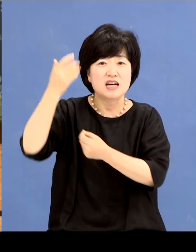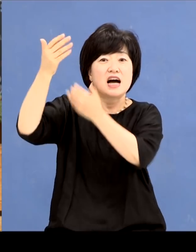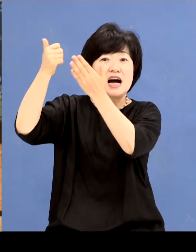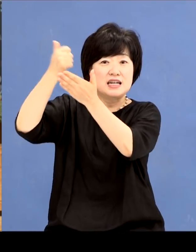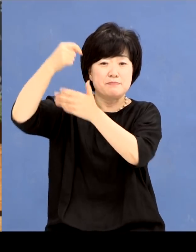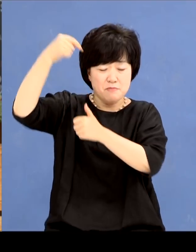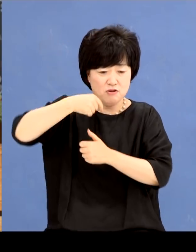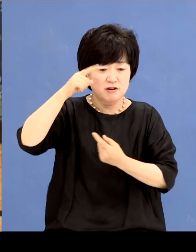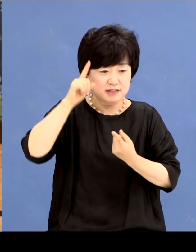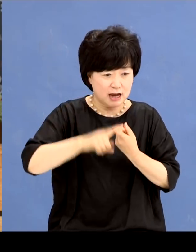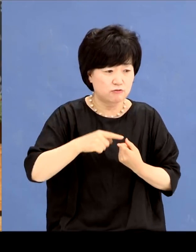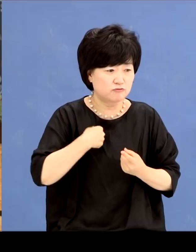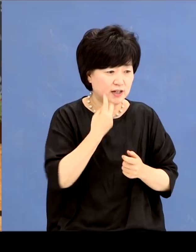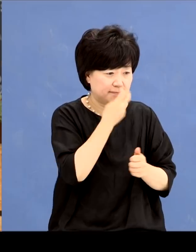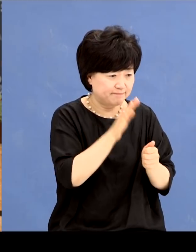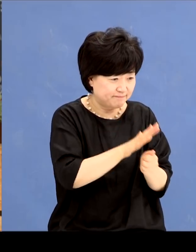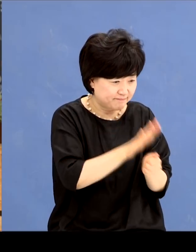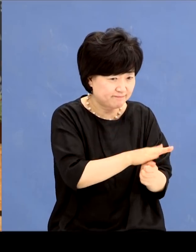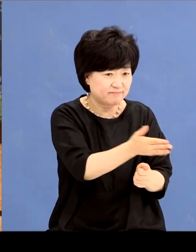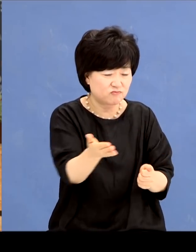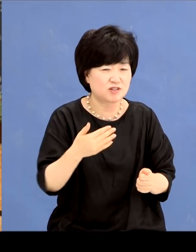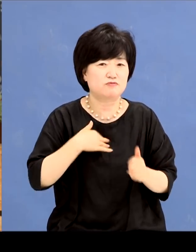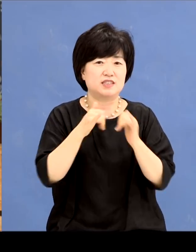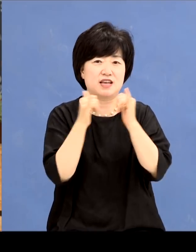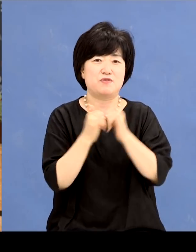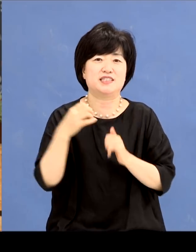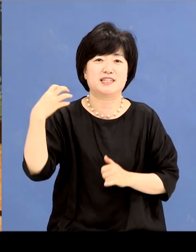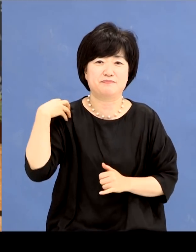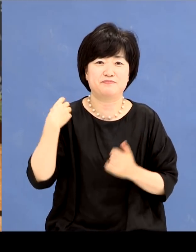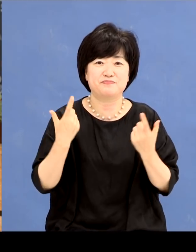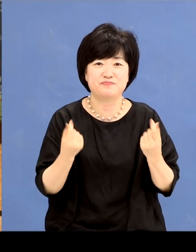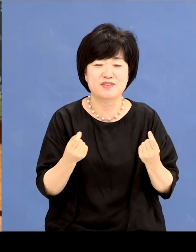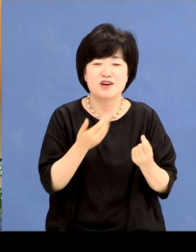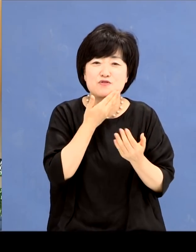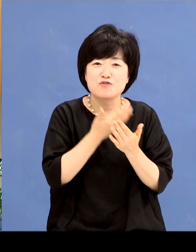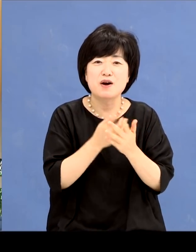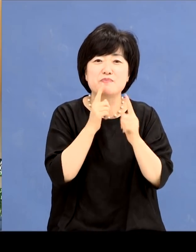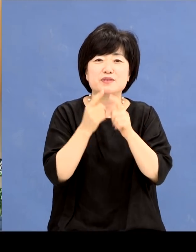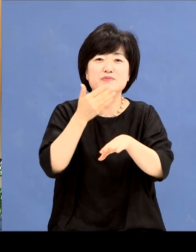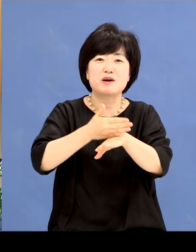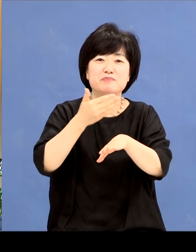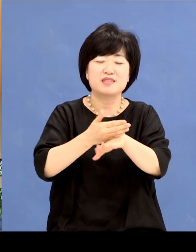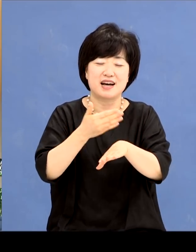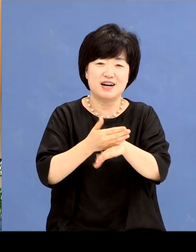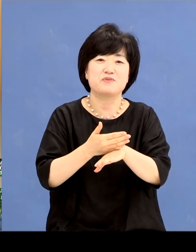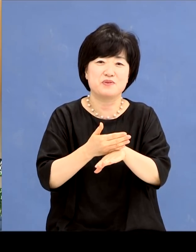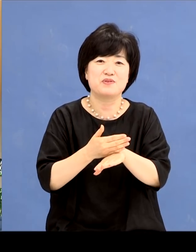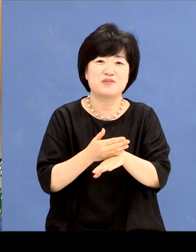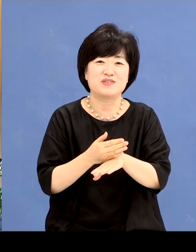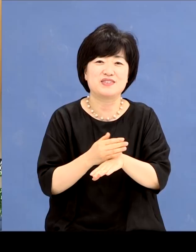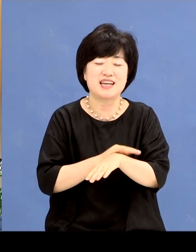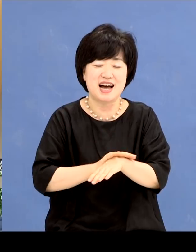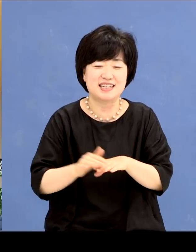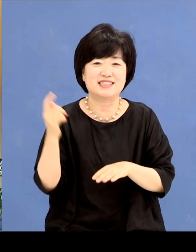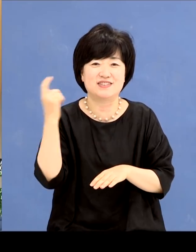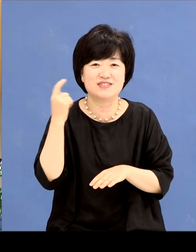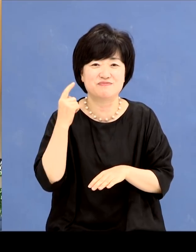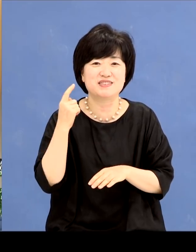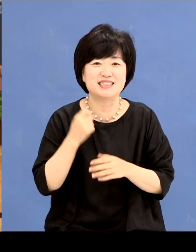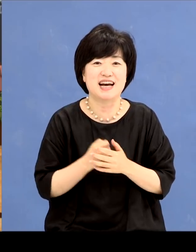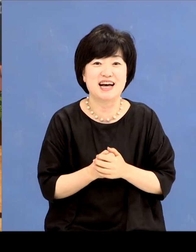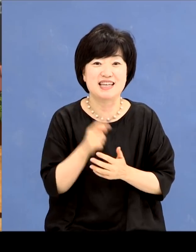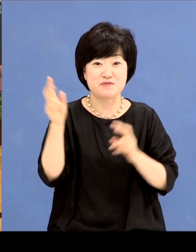우리 그들을 지키고 돌봐야 되는 것이 우리 삶이라는 생각이 들었어요. 맞습니다. 네, 오늘 좀 귀한 말씀 감사하고 저도 굉장히 많이 은혜를 받았습니다. 네. 감사합니다.